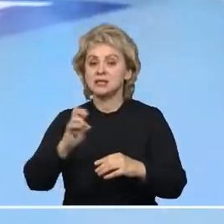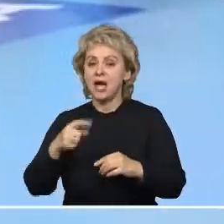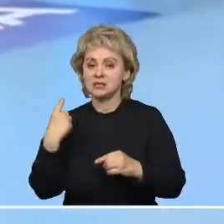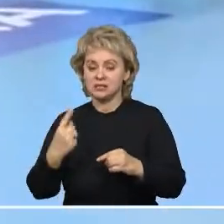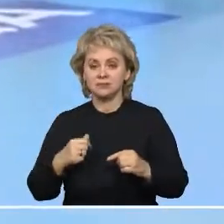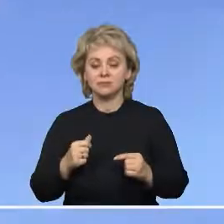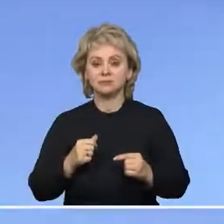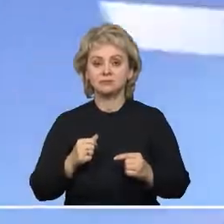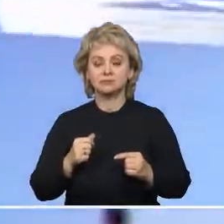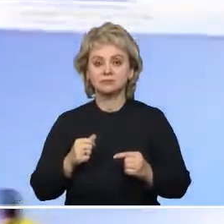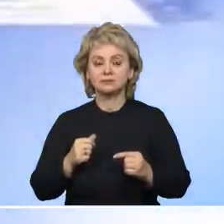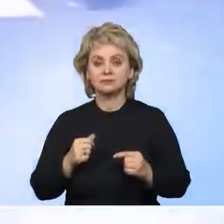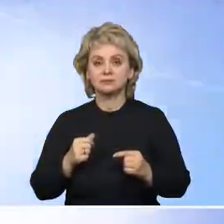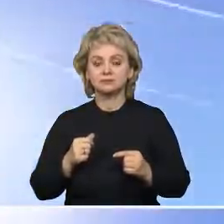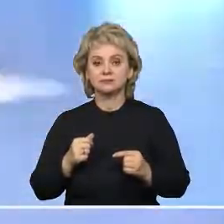1-1.